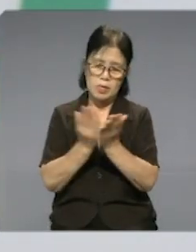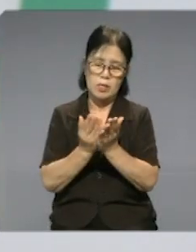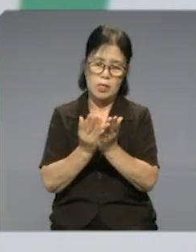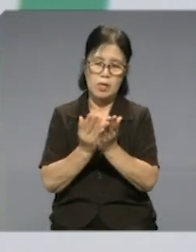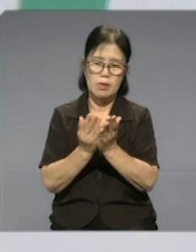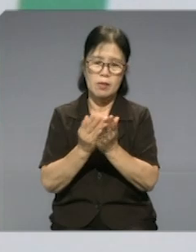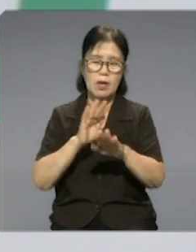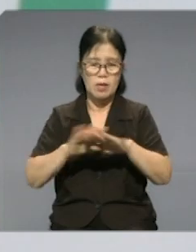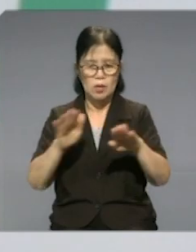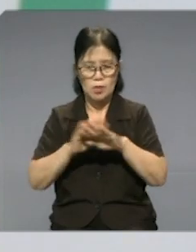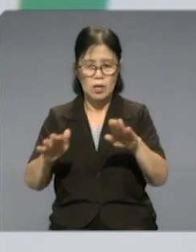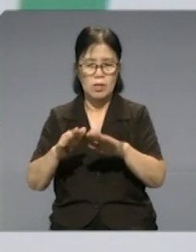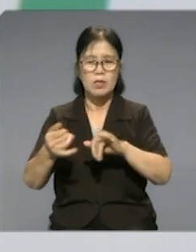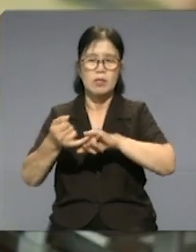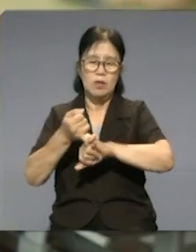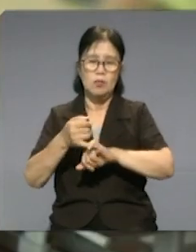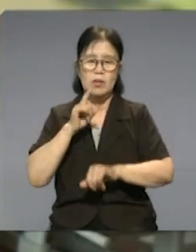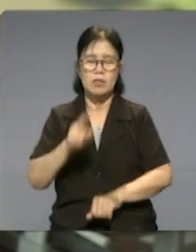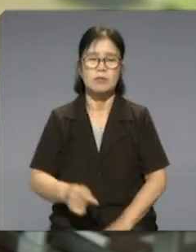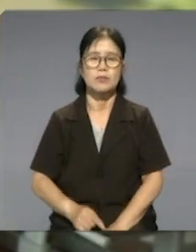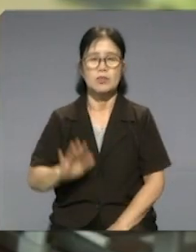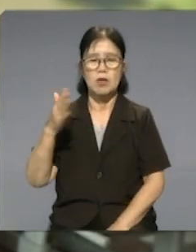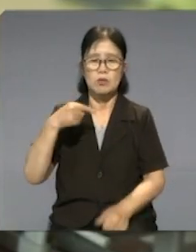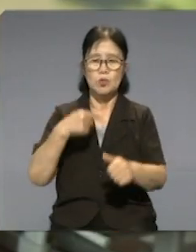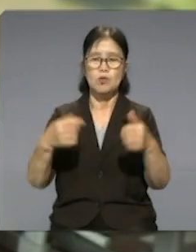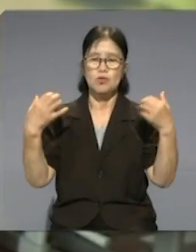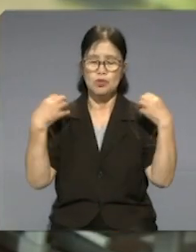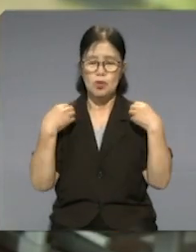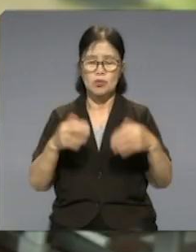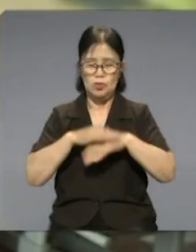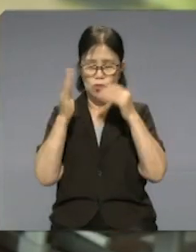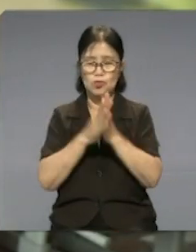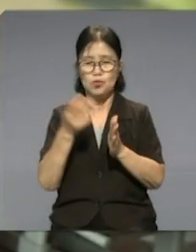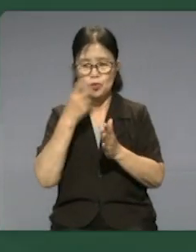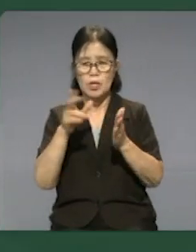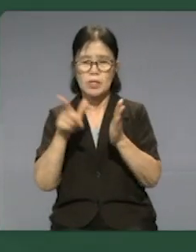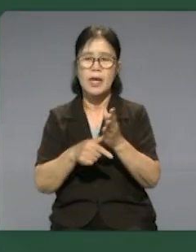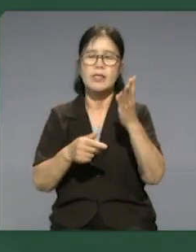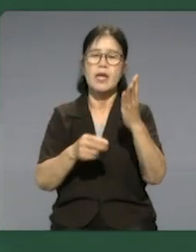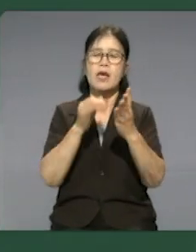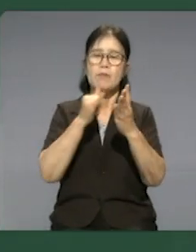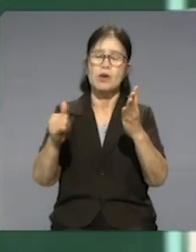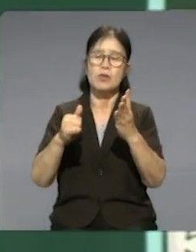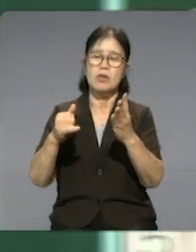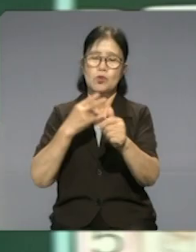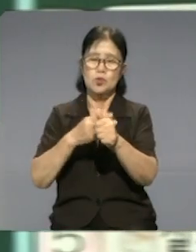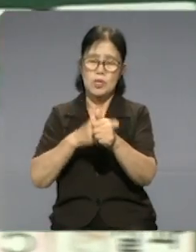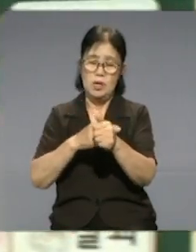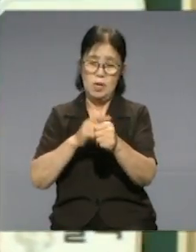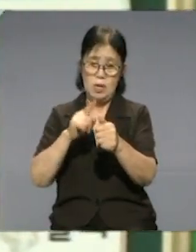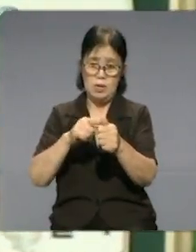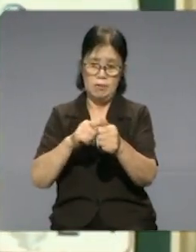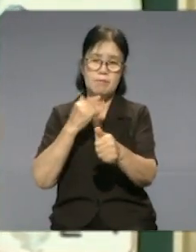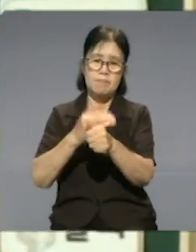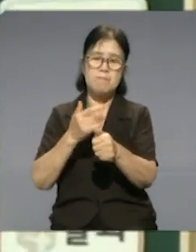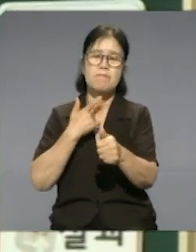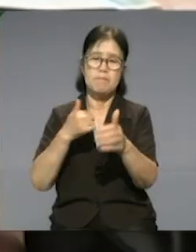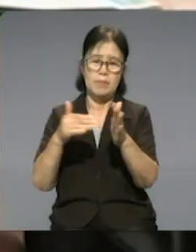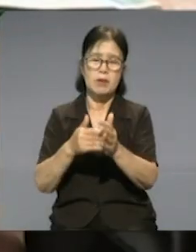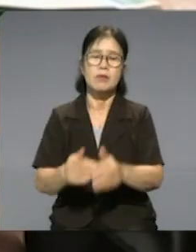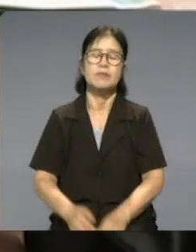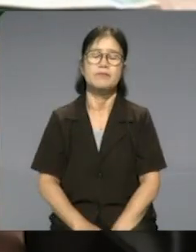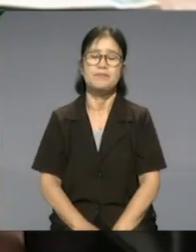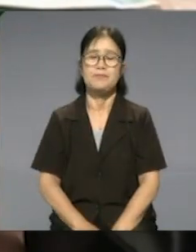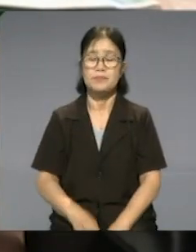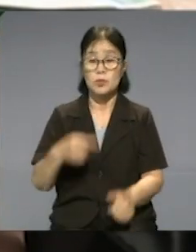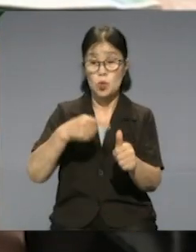계획이라고 덧붙였습니다. 최근 교육청 전수조사에서 4명의 교사가 해당되는 것으로 나왔습니다.